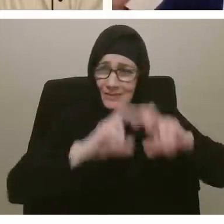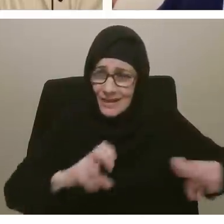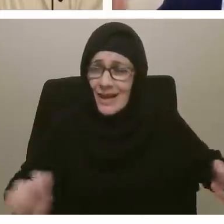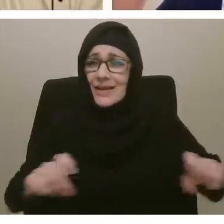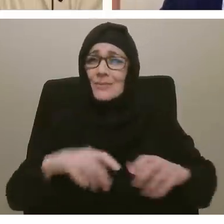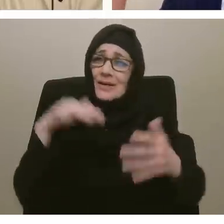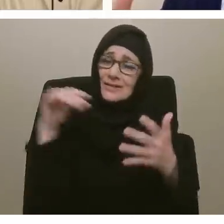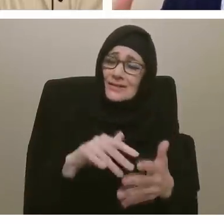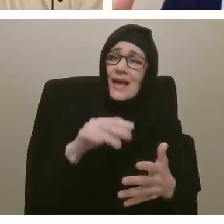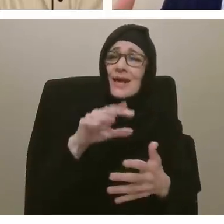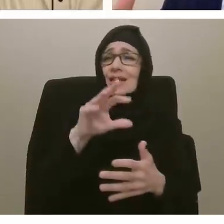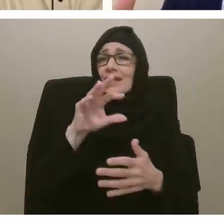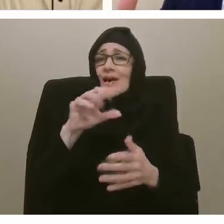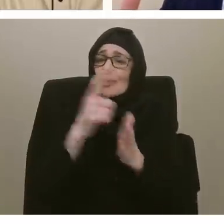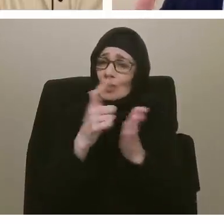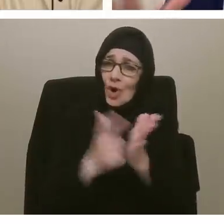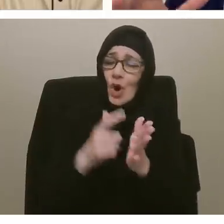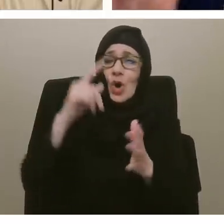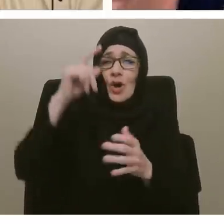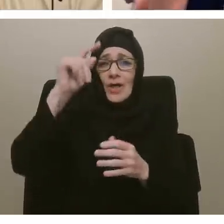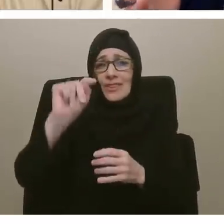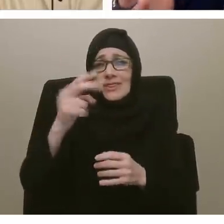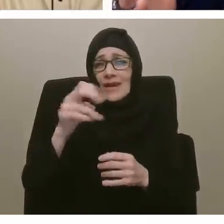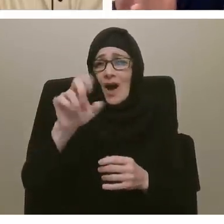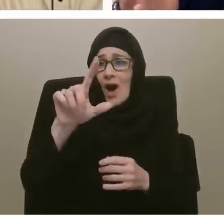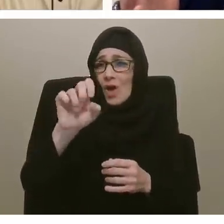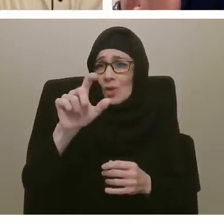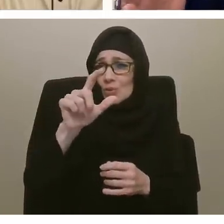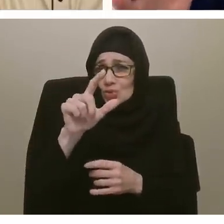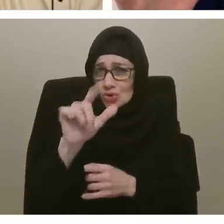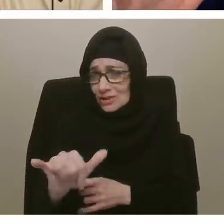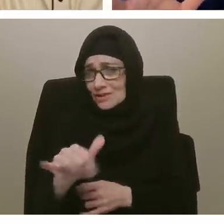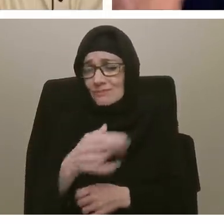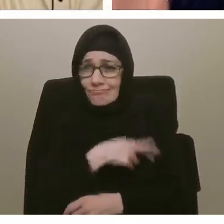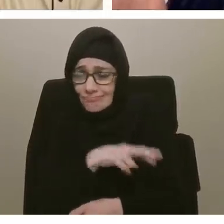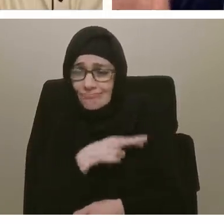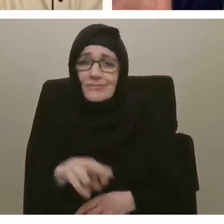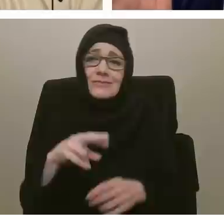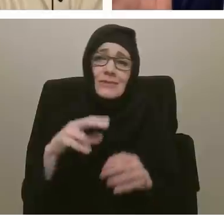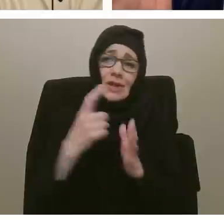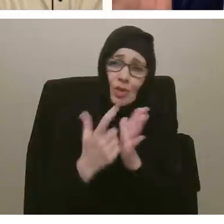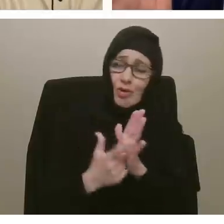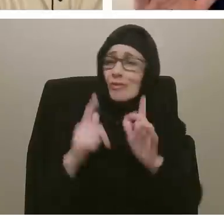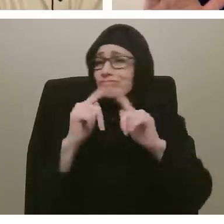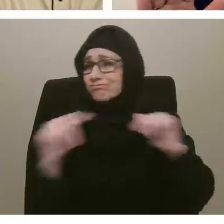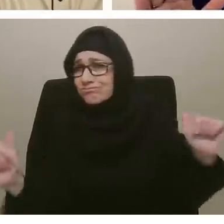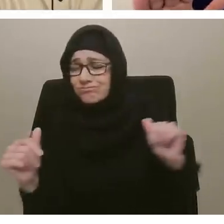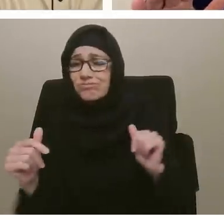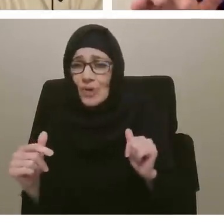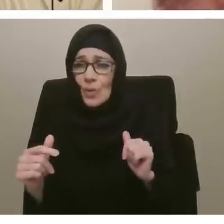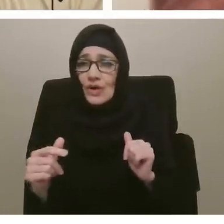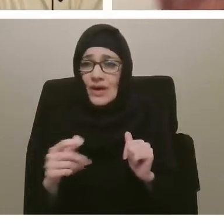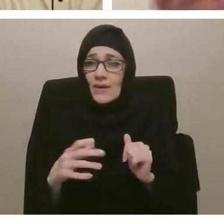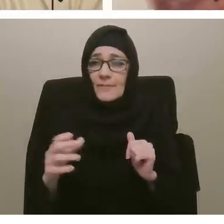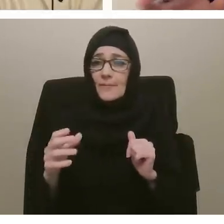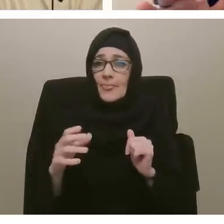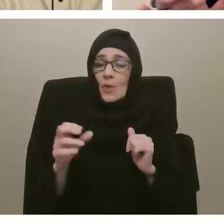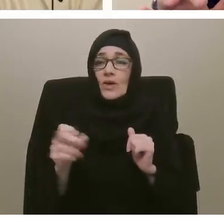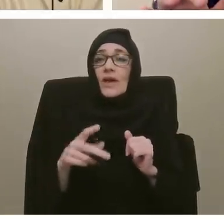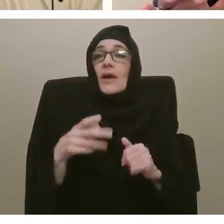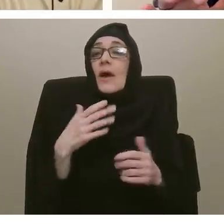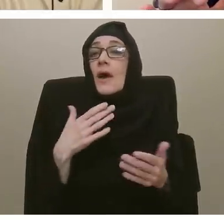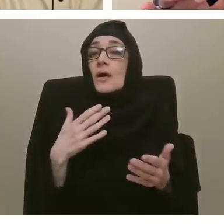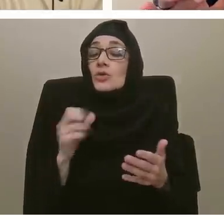and theology, all sorts of things. But they haven't read the Qur'an. You know, they may have read it, وَلَمْ